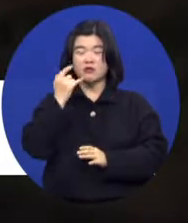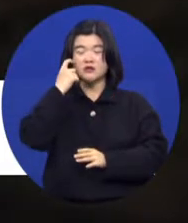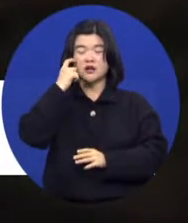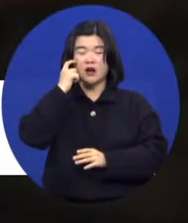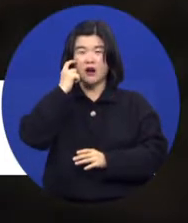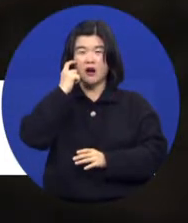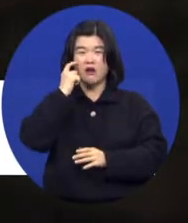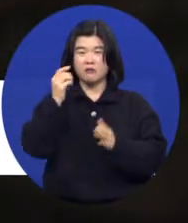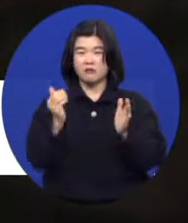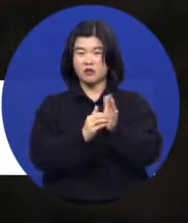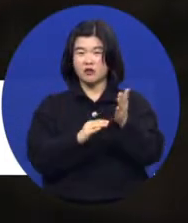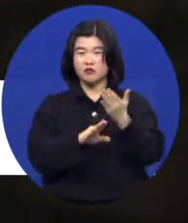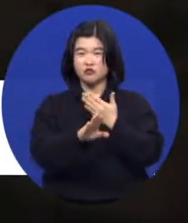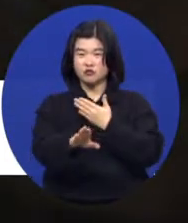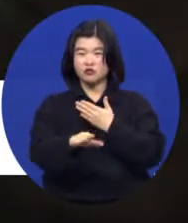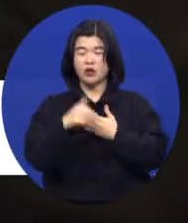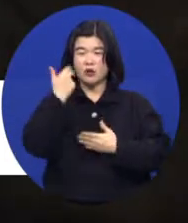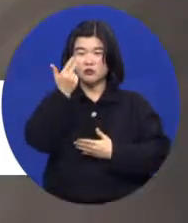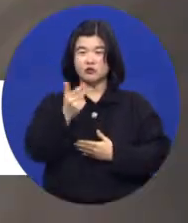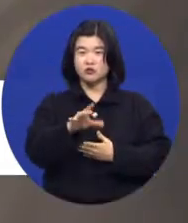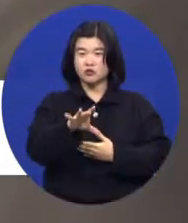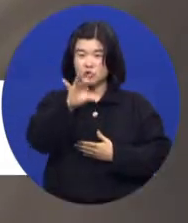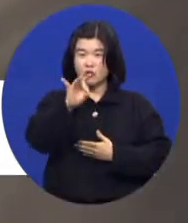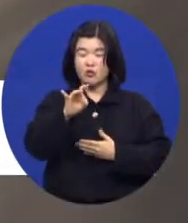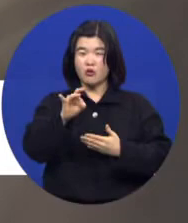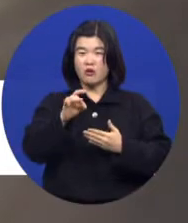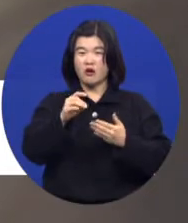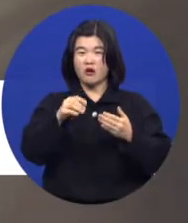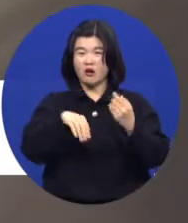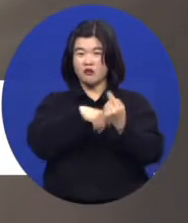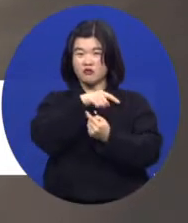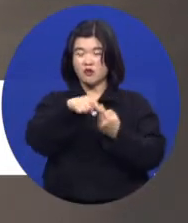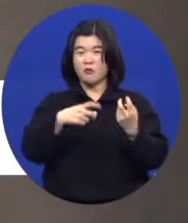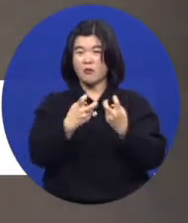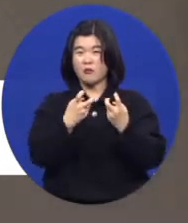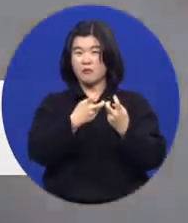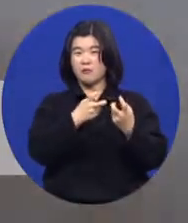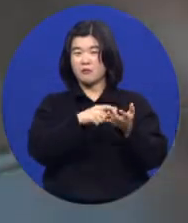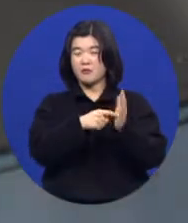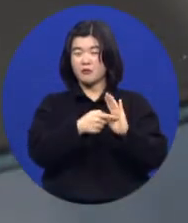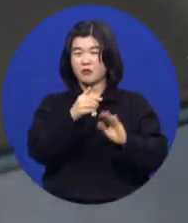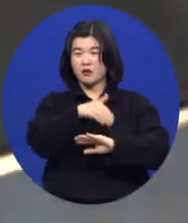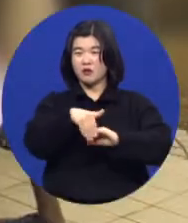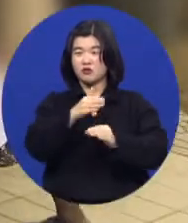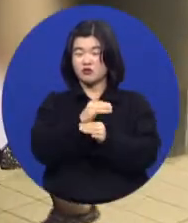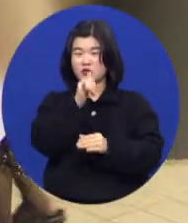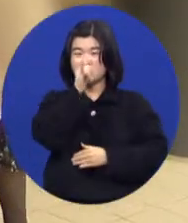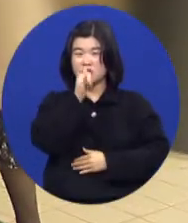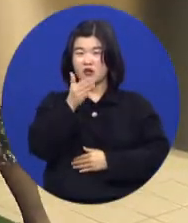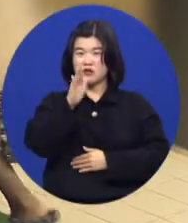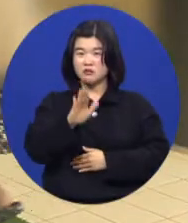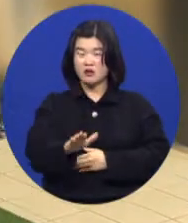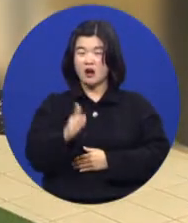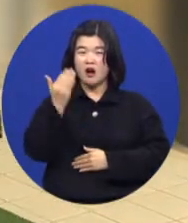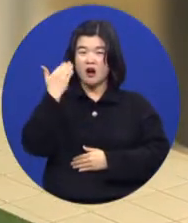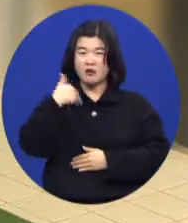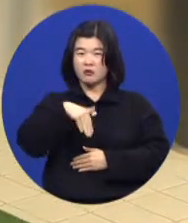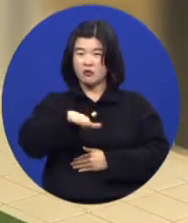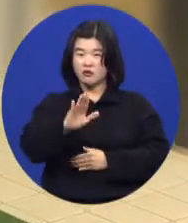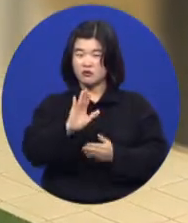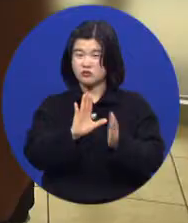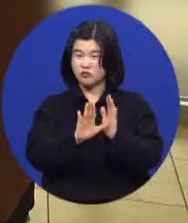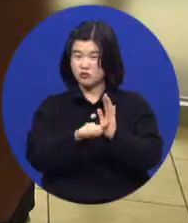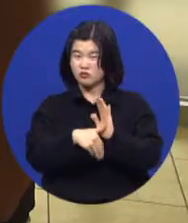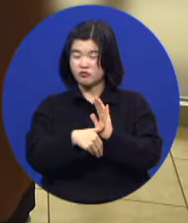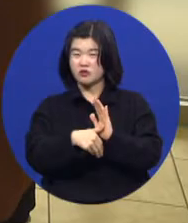조사를 마치고 다음 주초 새학기 학사 운영 계획을 발표할 방침입니다. 하지만 등교 전 신속 항원 검사를